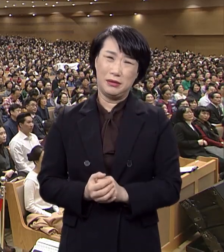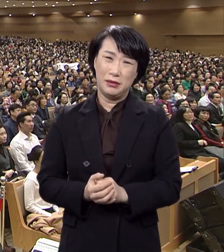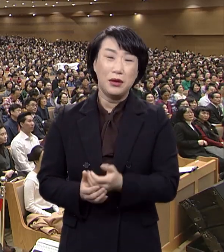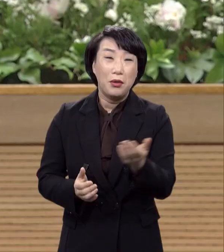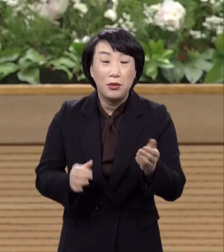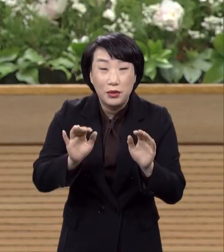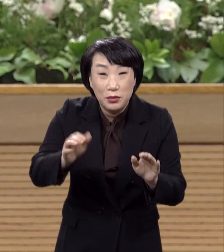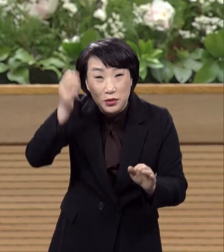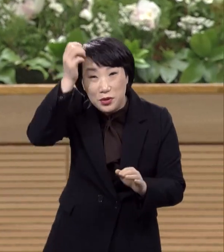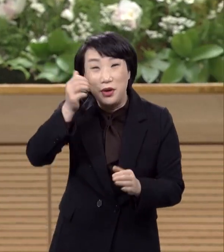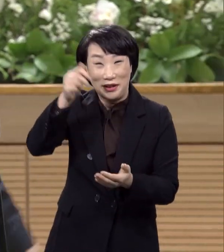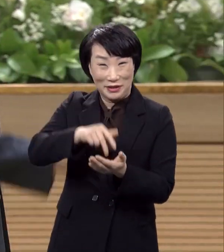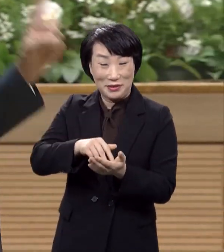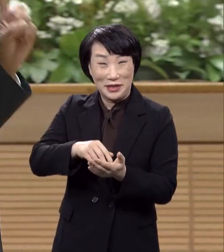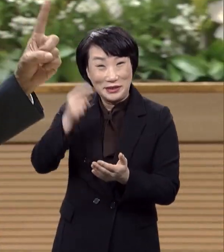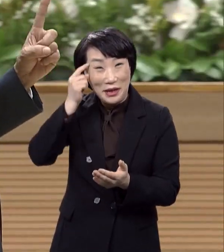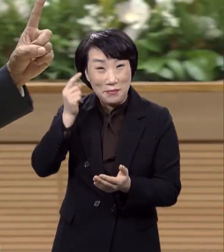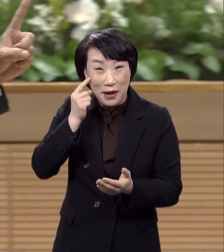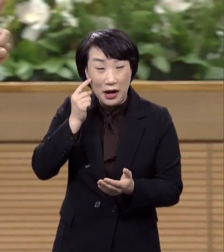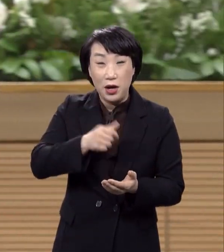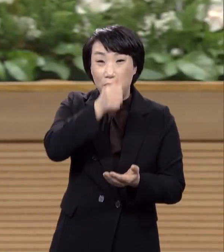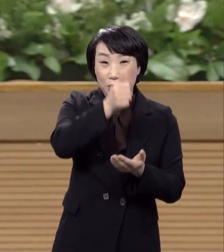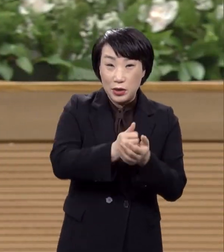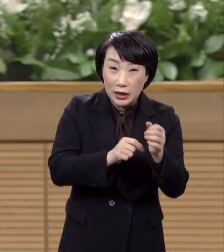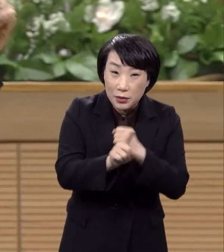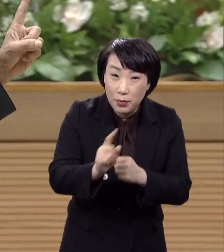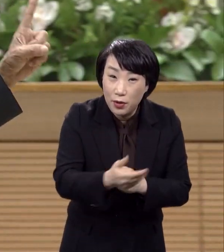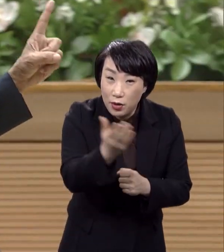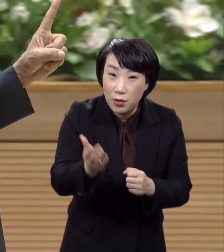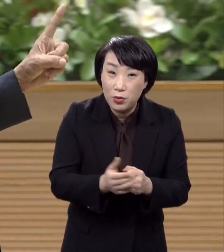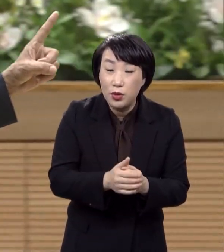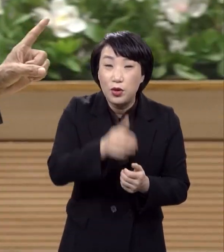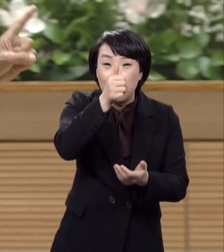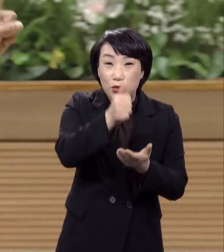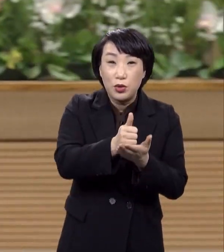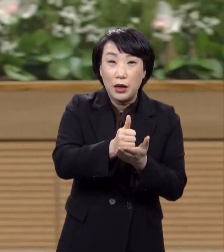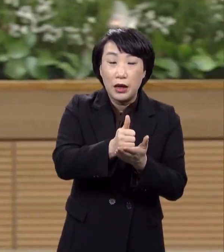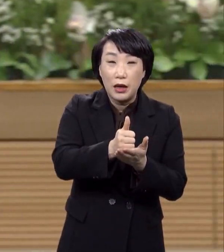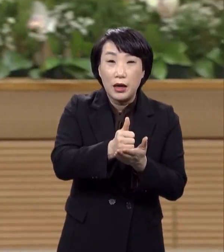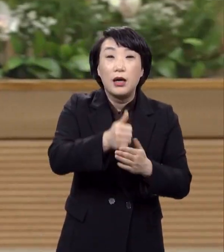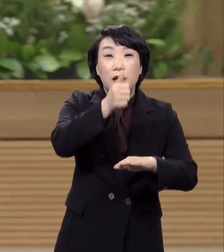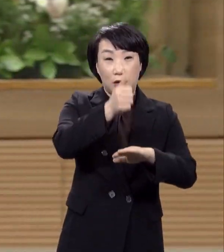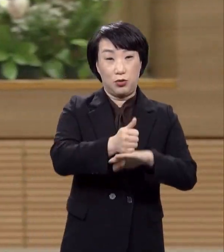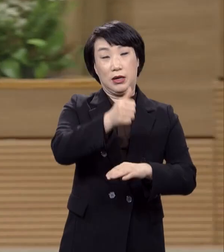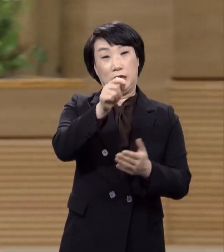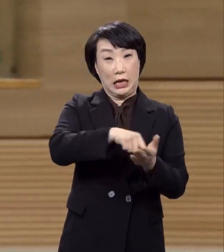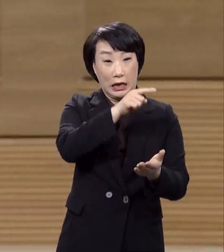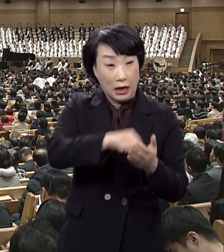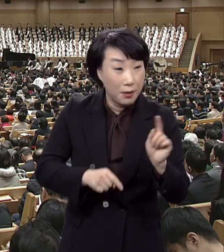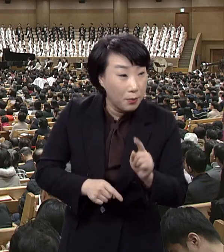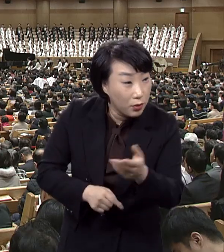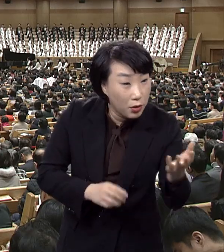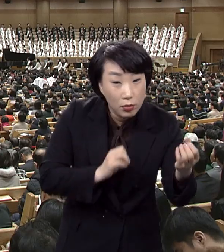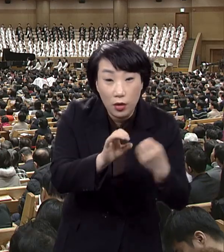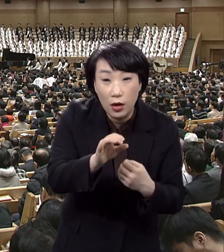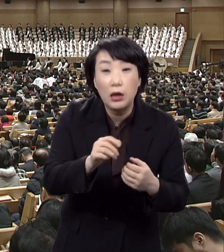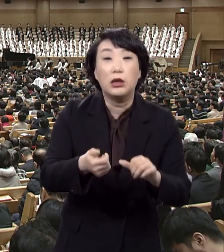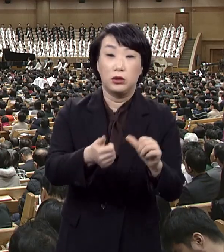그럼 영적으로 봅시다. 죄가 뭐냐? 죄값이 뭐요? 더 크게 죄값이